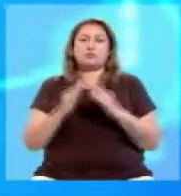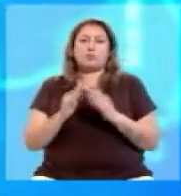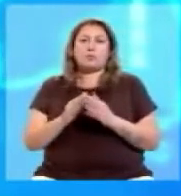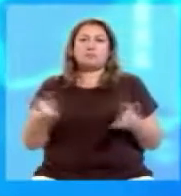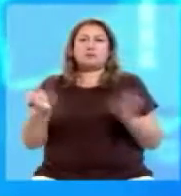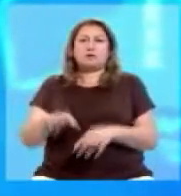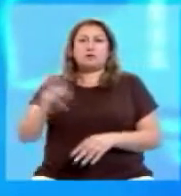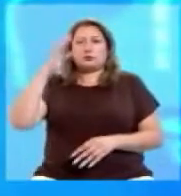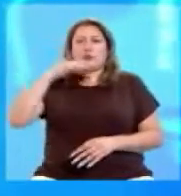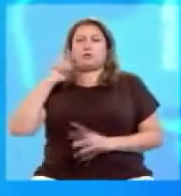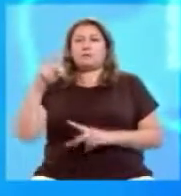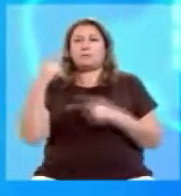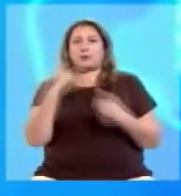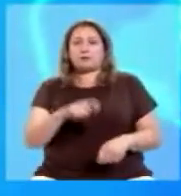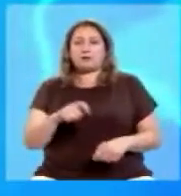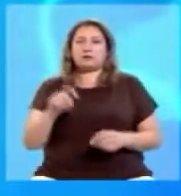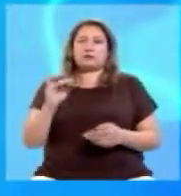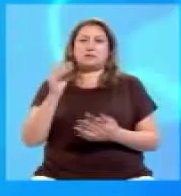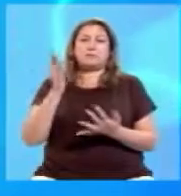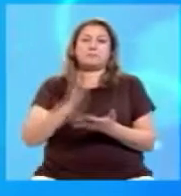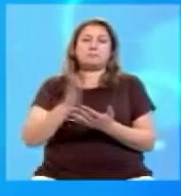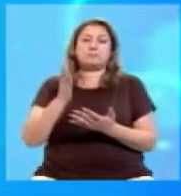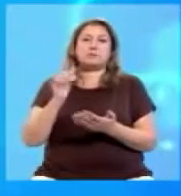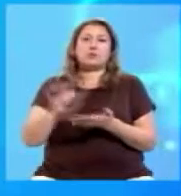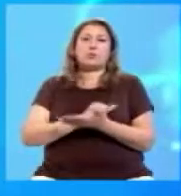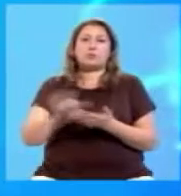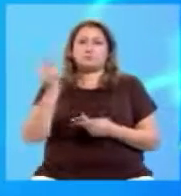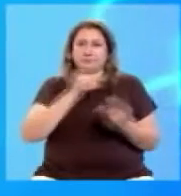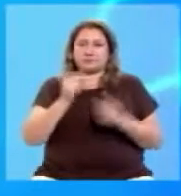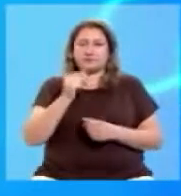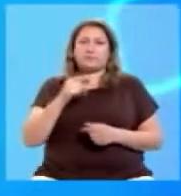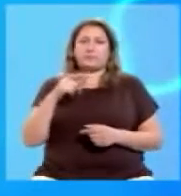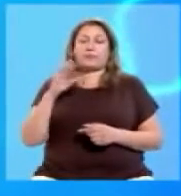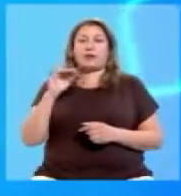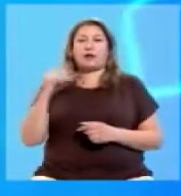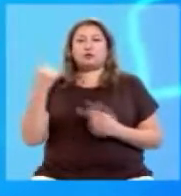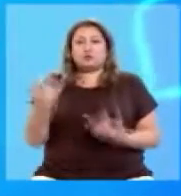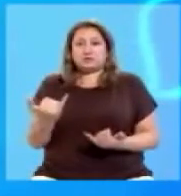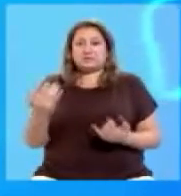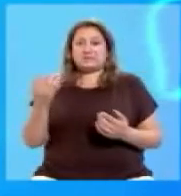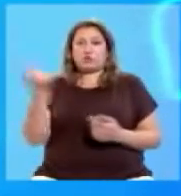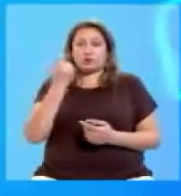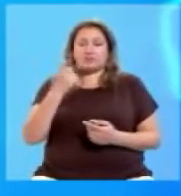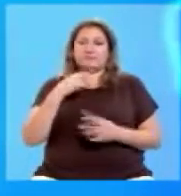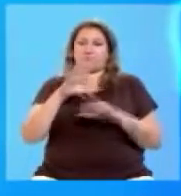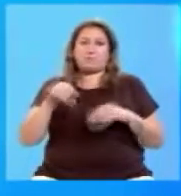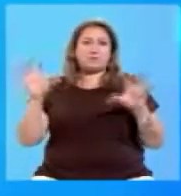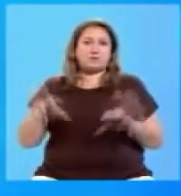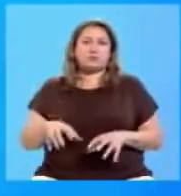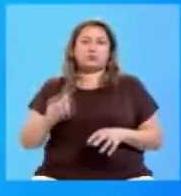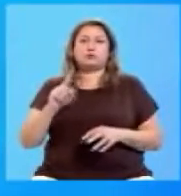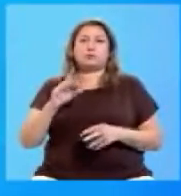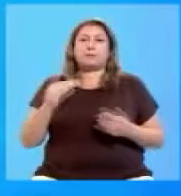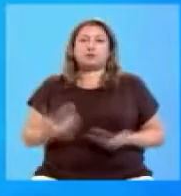жасап сатып жіберген айтады. Ал баспананың жаңа иесі бәрі заңды деп отыр. Себебі Еленаның әкесі көзі тірісінде үйін үлкен